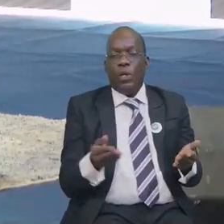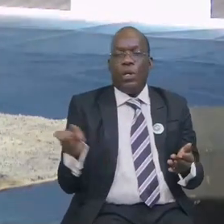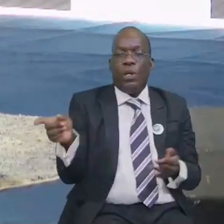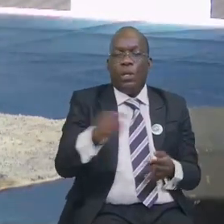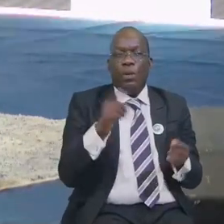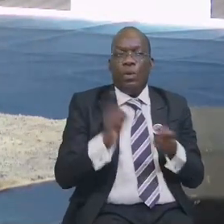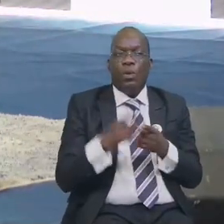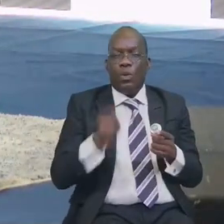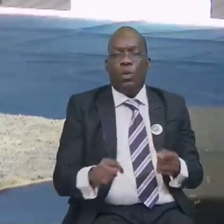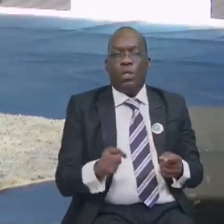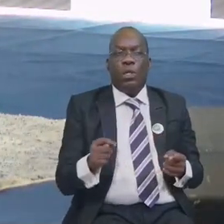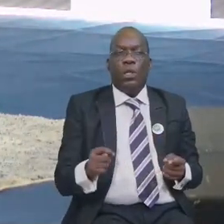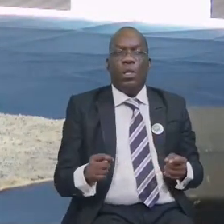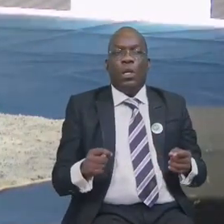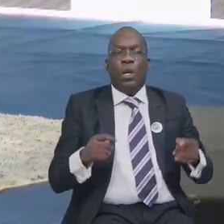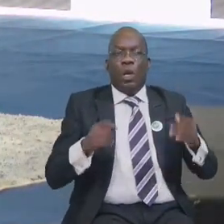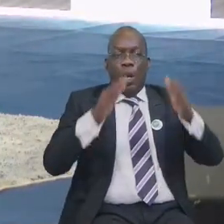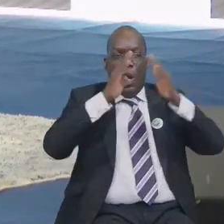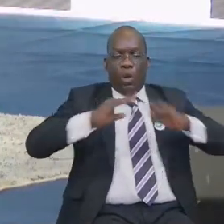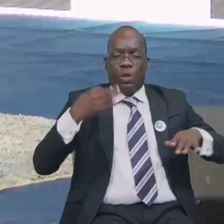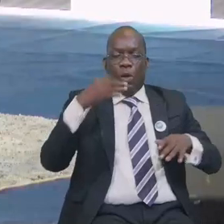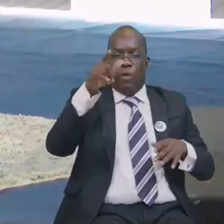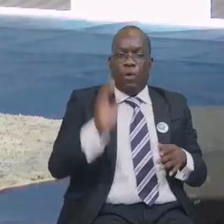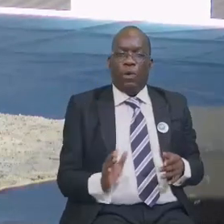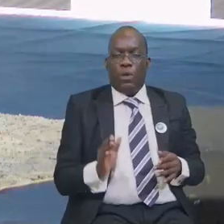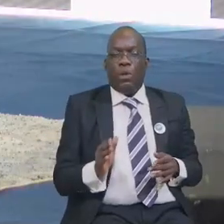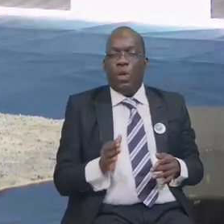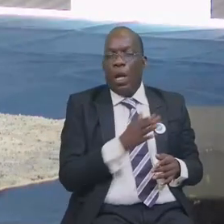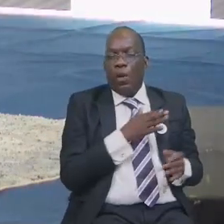conduire dans le sein du Seigneur.